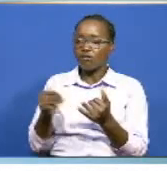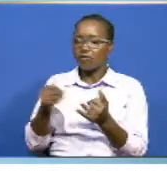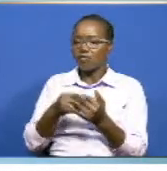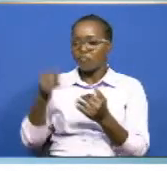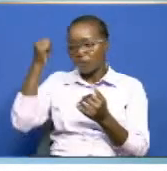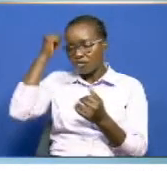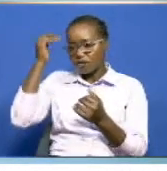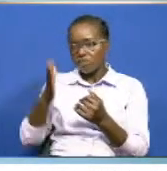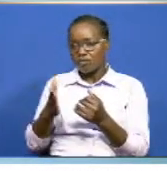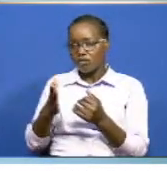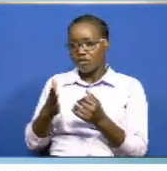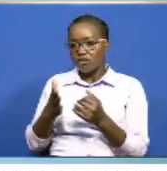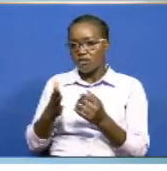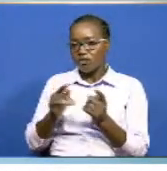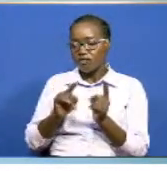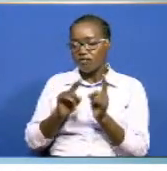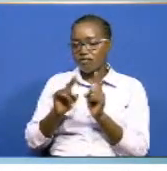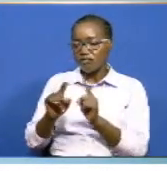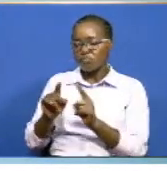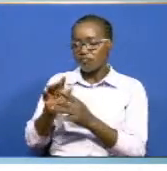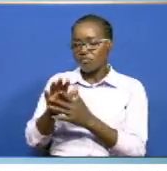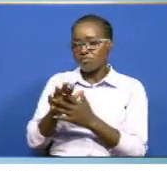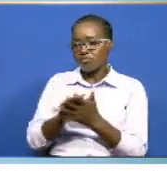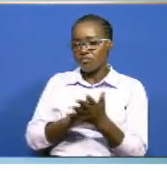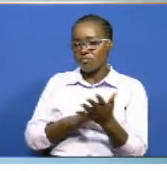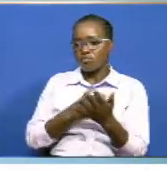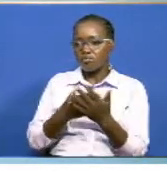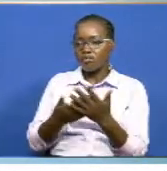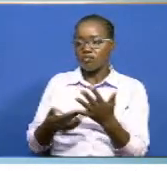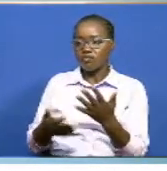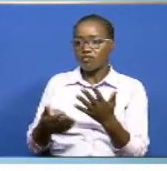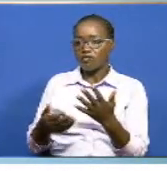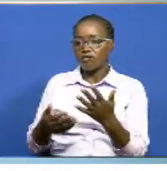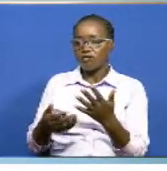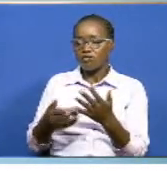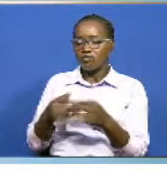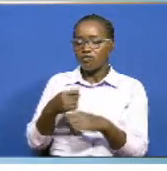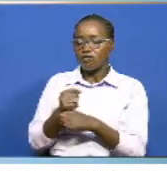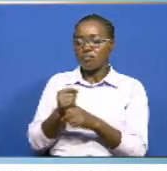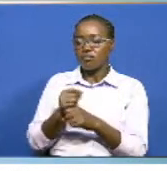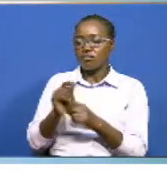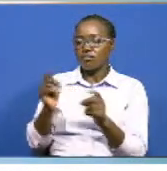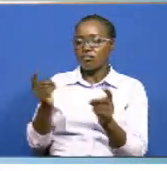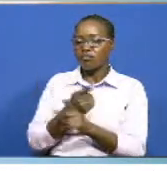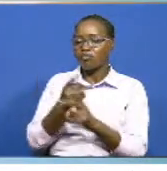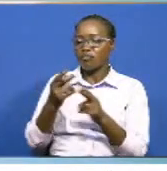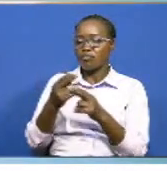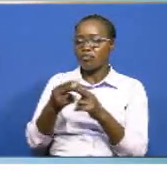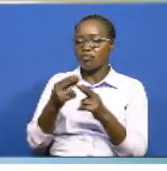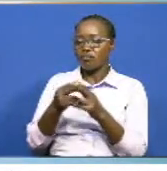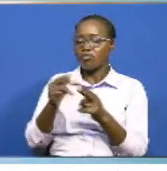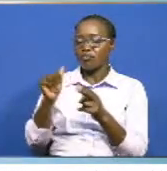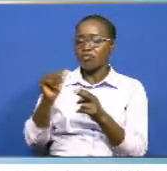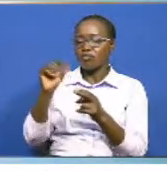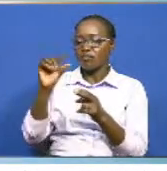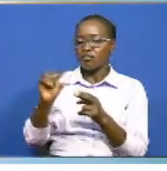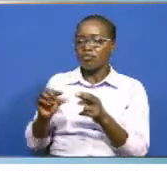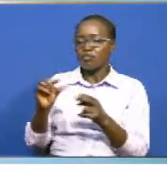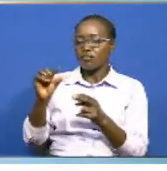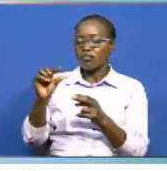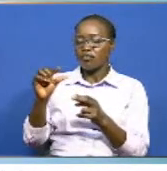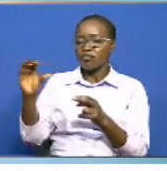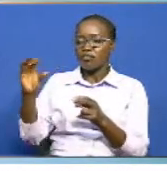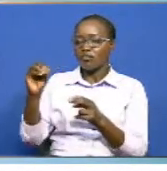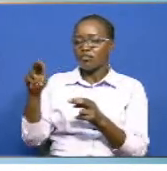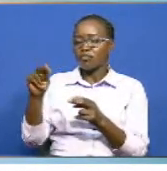walikuwa wanaweza kuingia katika mitandao ya kijamii, labda wanatengeneza account kutumia majina gushi. Mm-hmm. Facebook, mtu